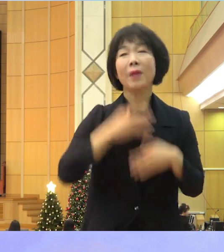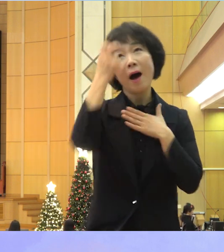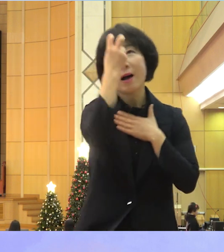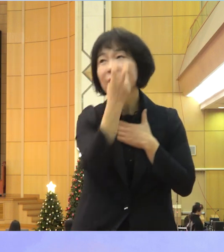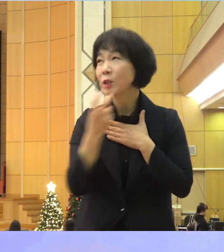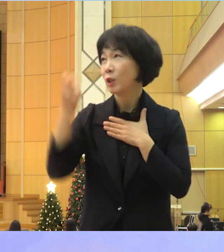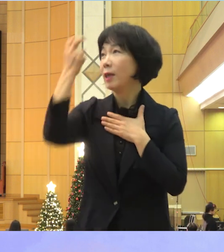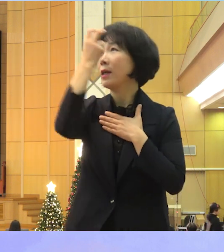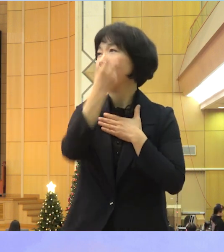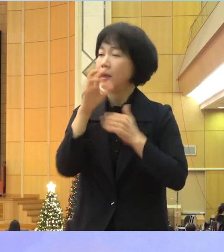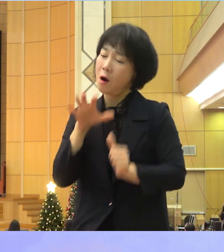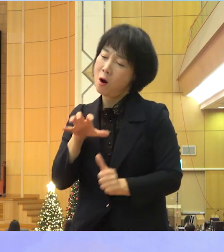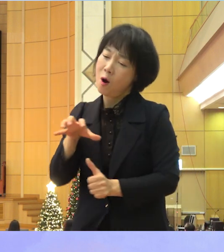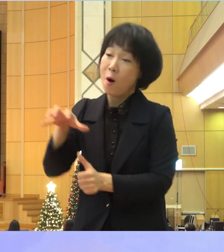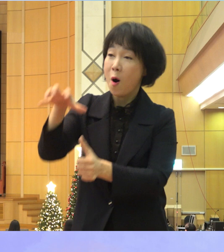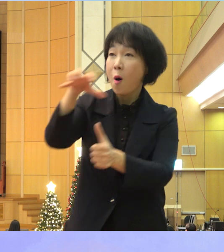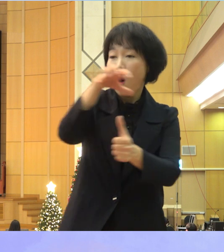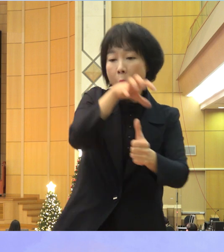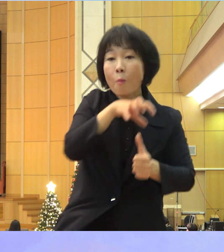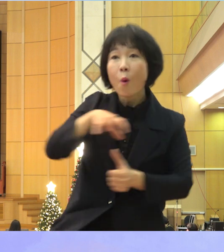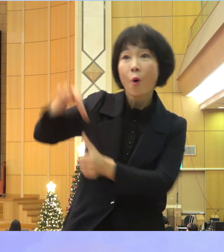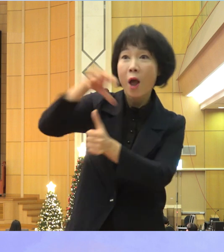풍랑일 때 날